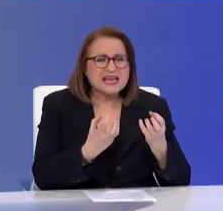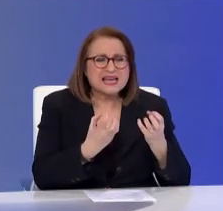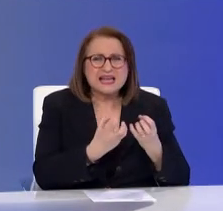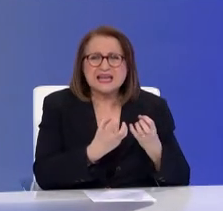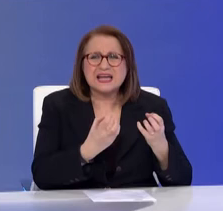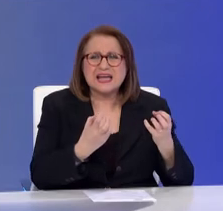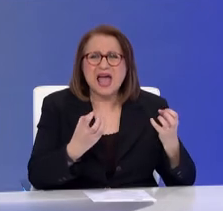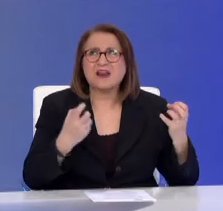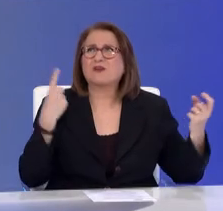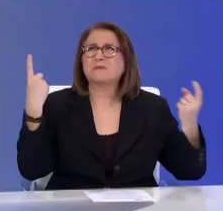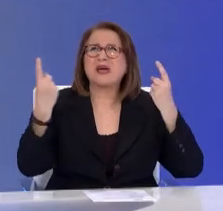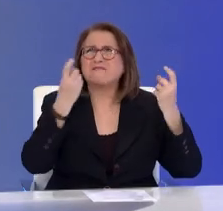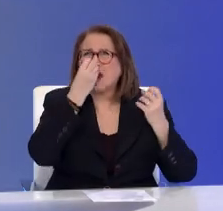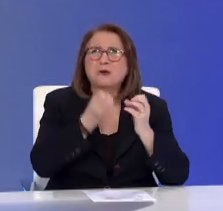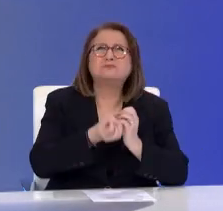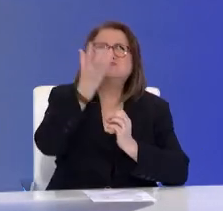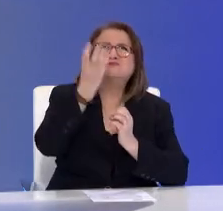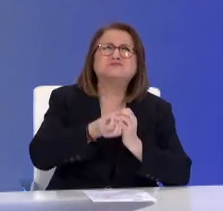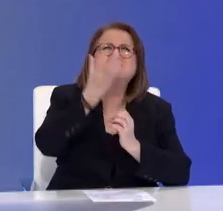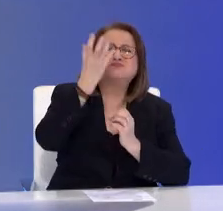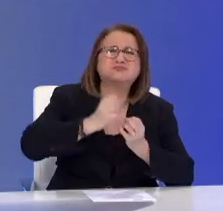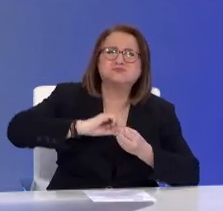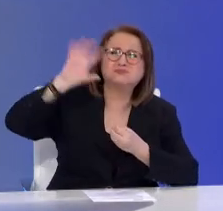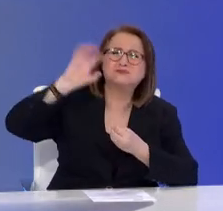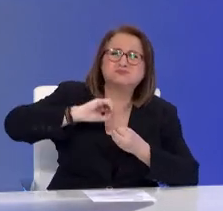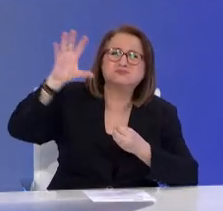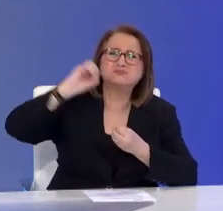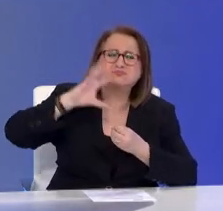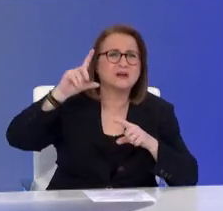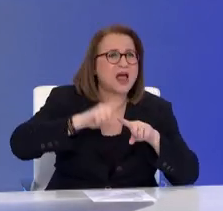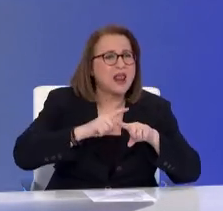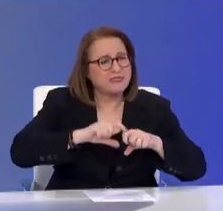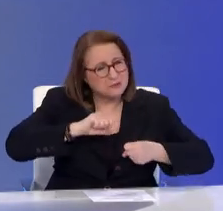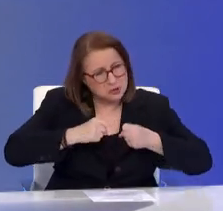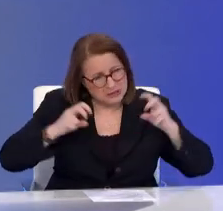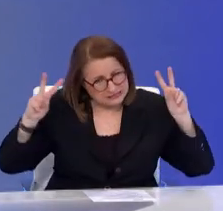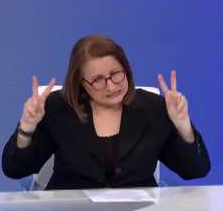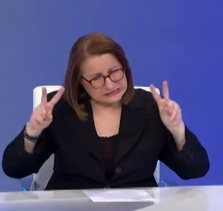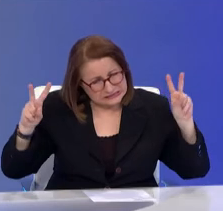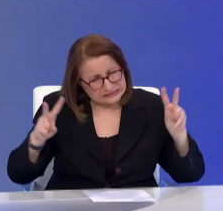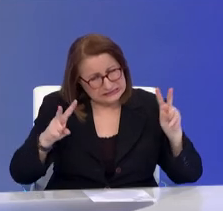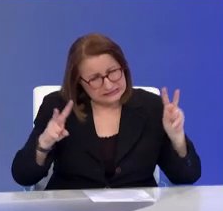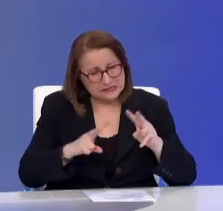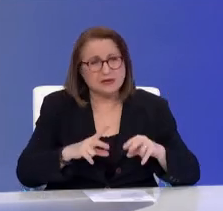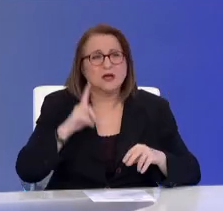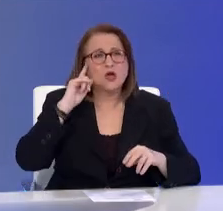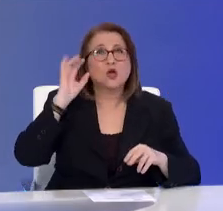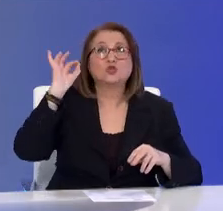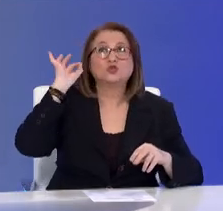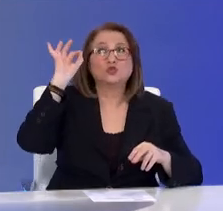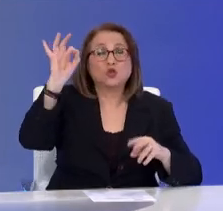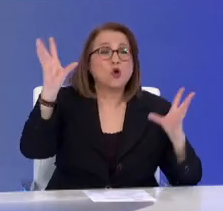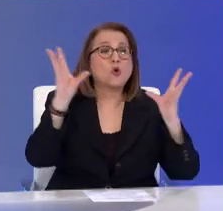του περιβάλλοντος. Οι στόχοι που έχουμε θέσει για την προστασία του πλανήτη είναι